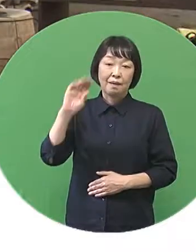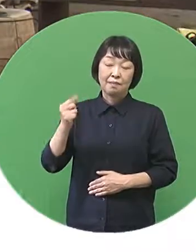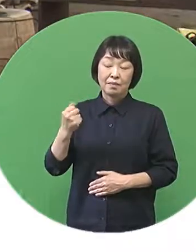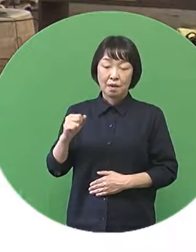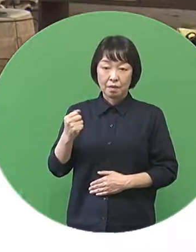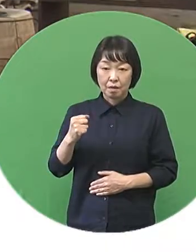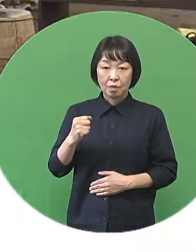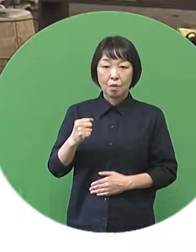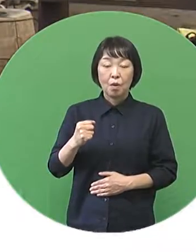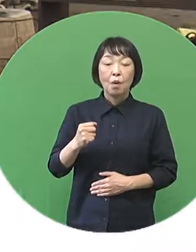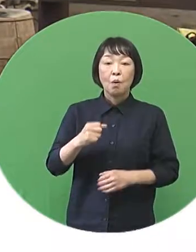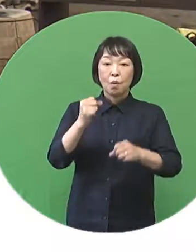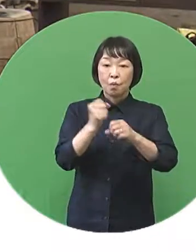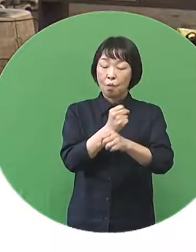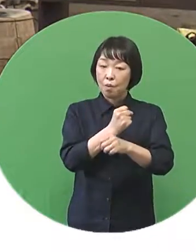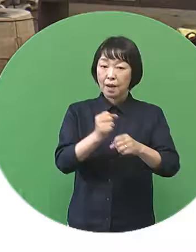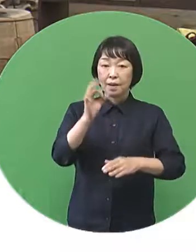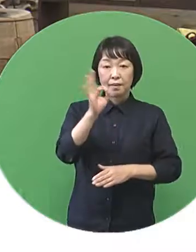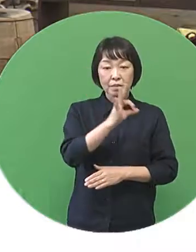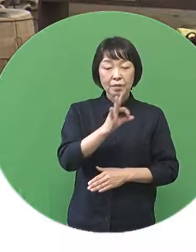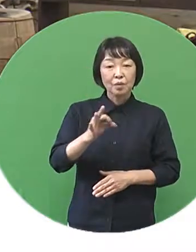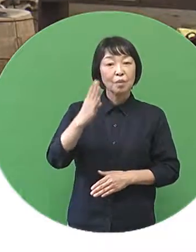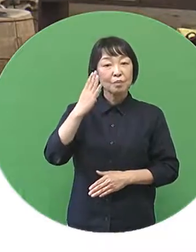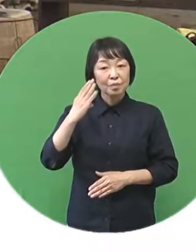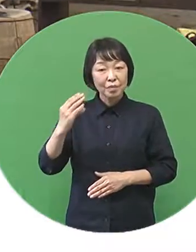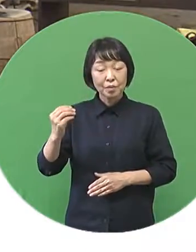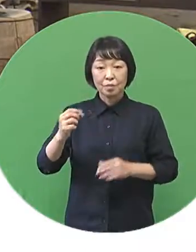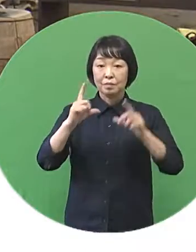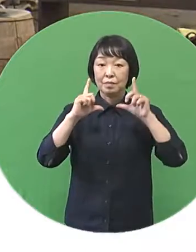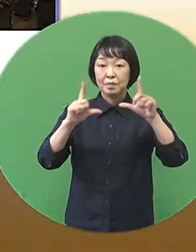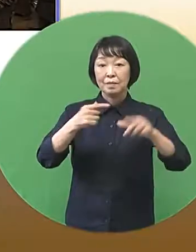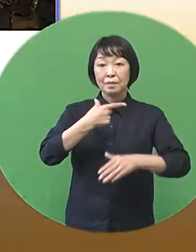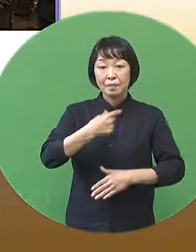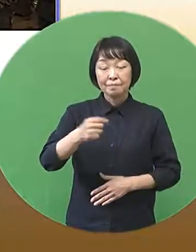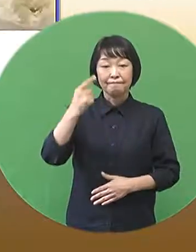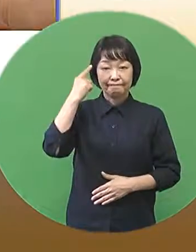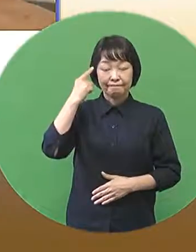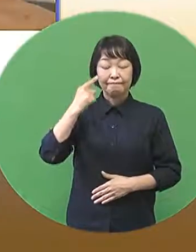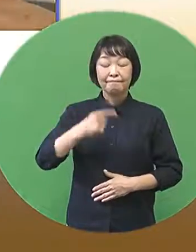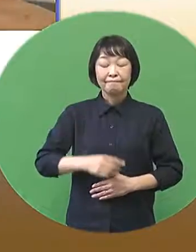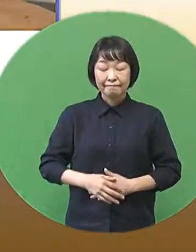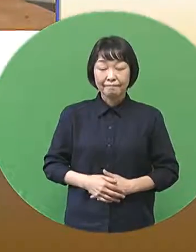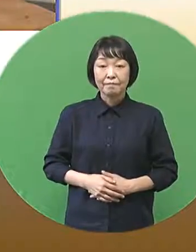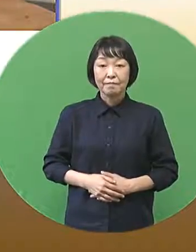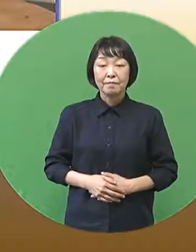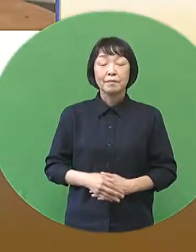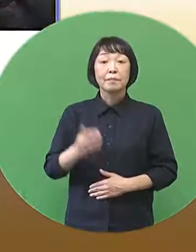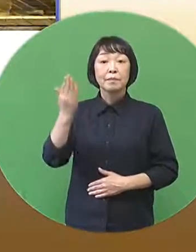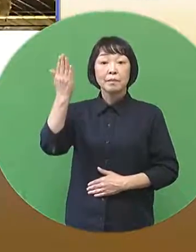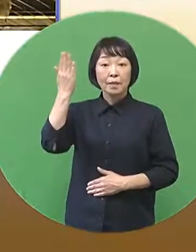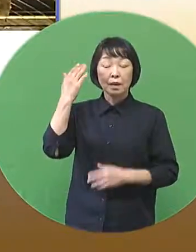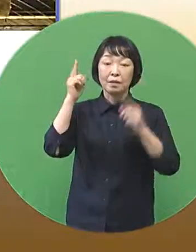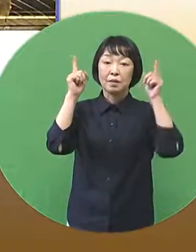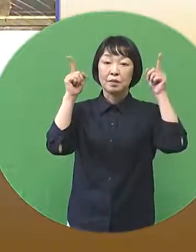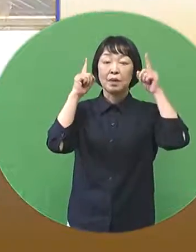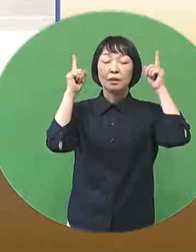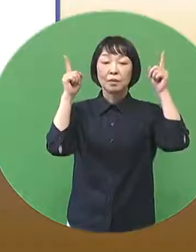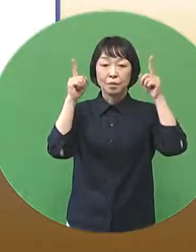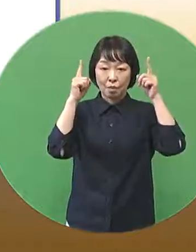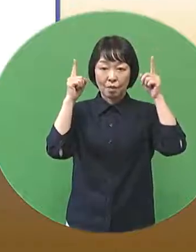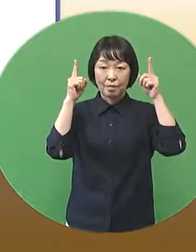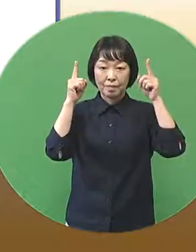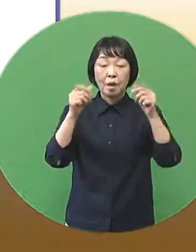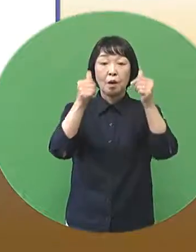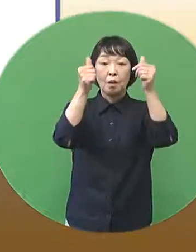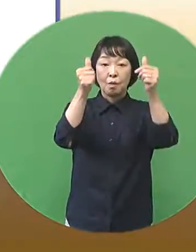岩手県南の工芸の魅力を伝えていければと思います。 過去のイベントの様子や参加企